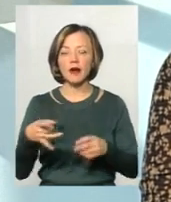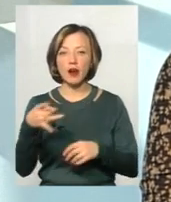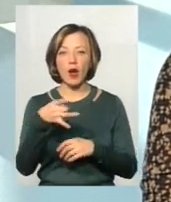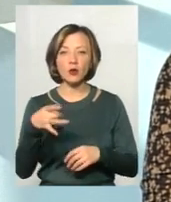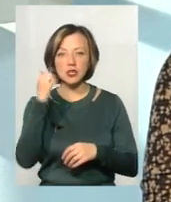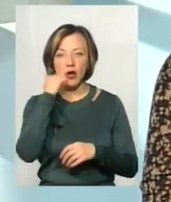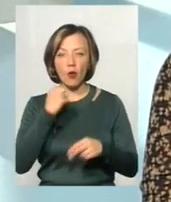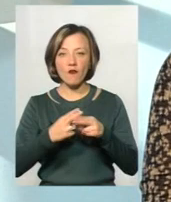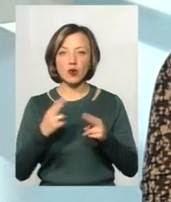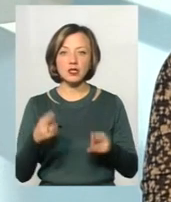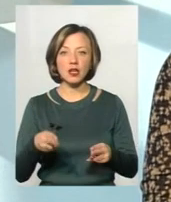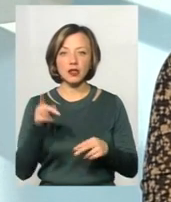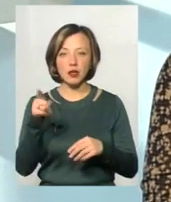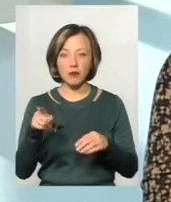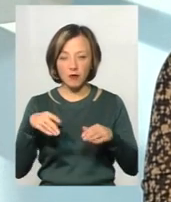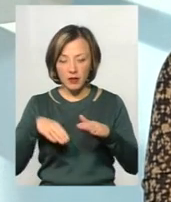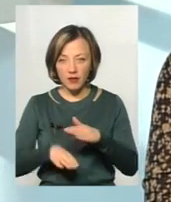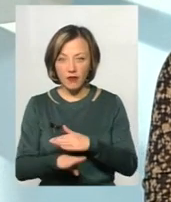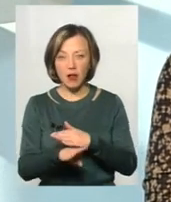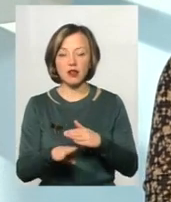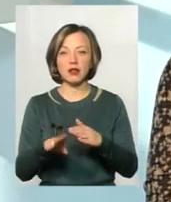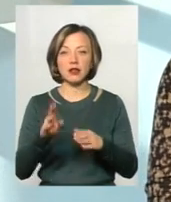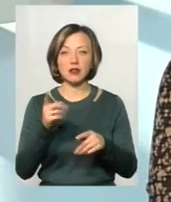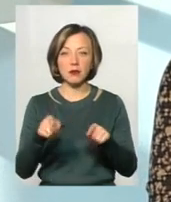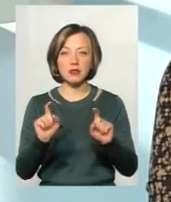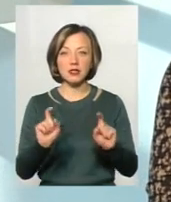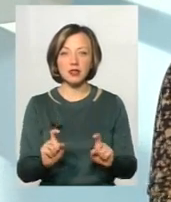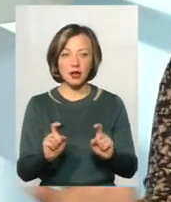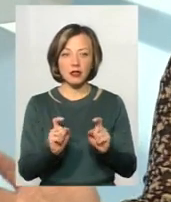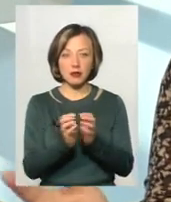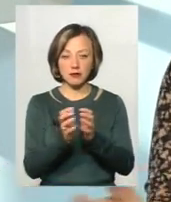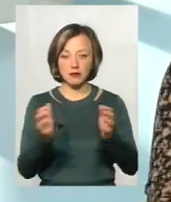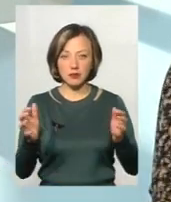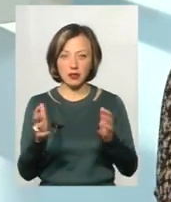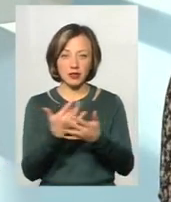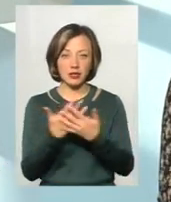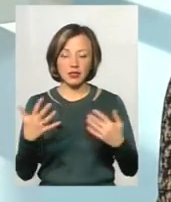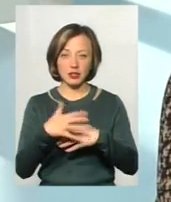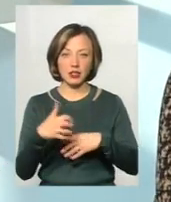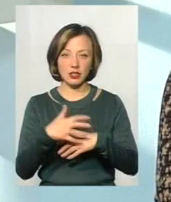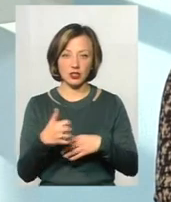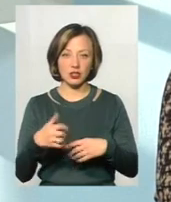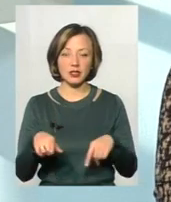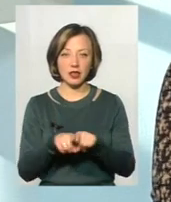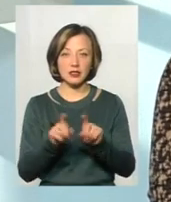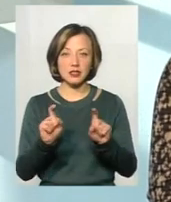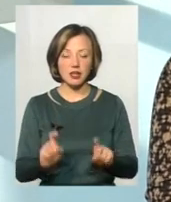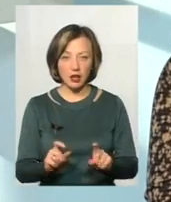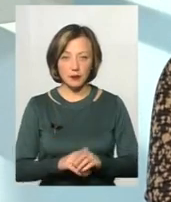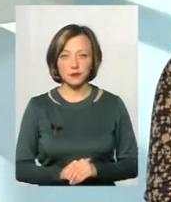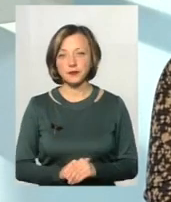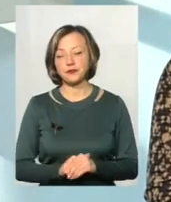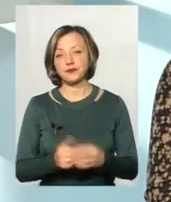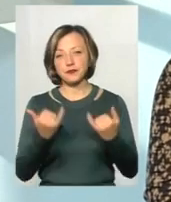старого автовокзалу, там в колекторах, в підвалах, там зайди, там сидять від такого і до такого, тобто ці кішки так сидять.